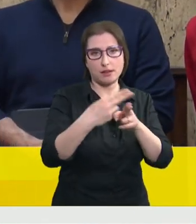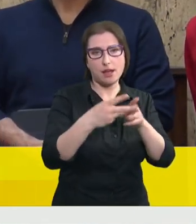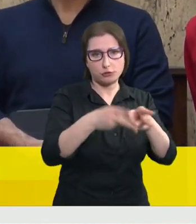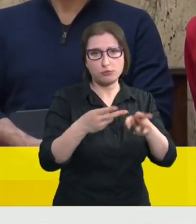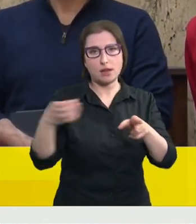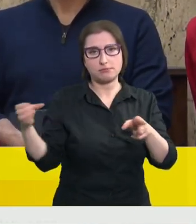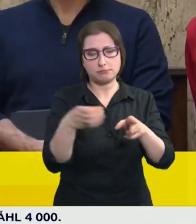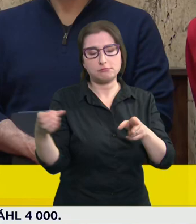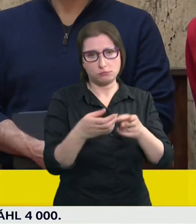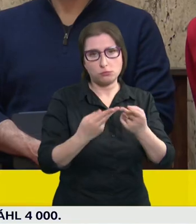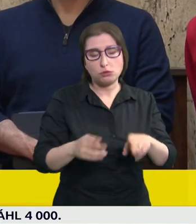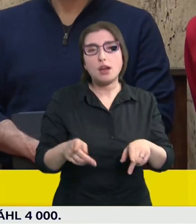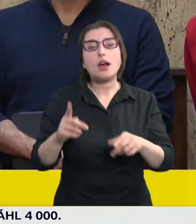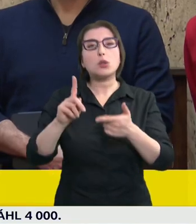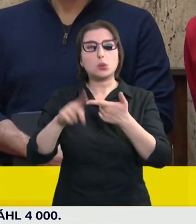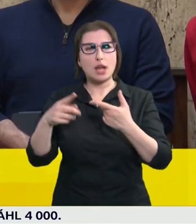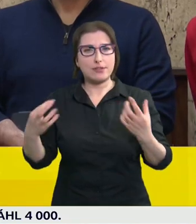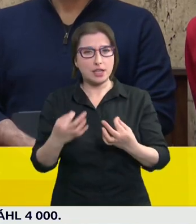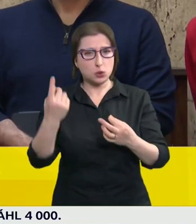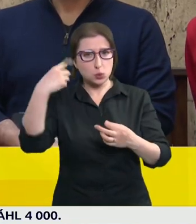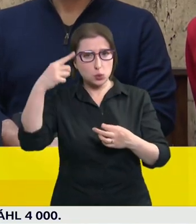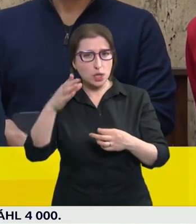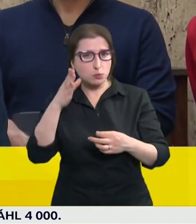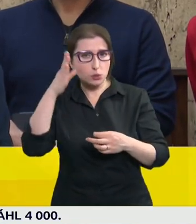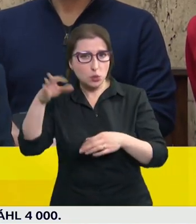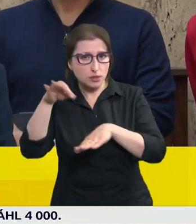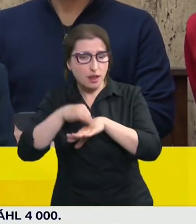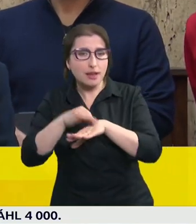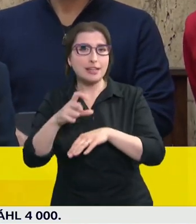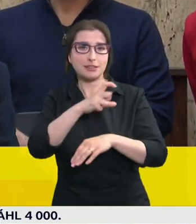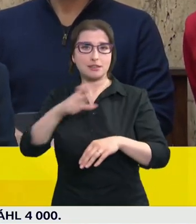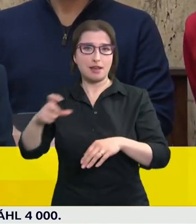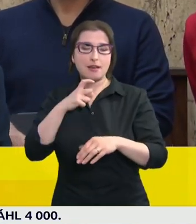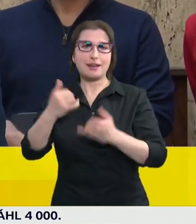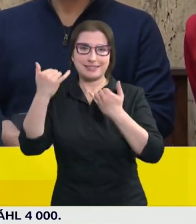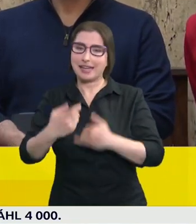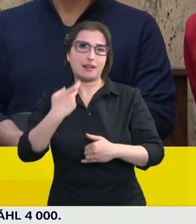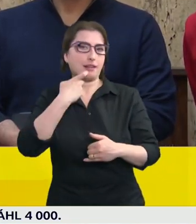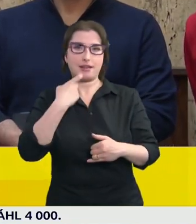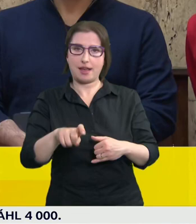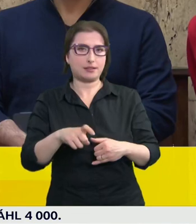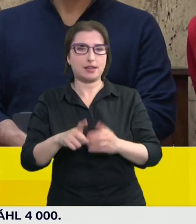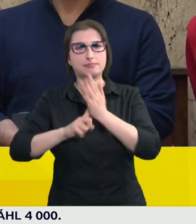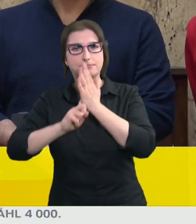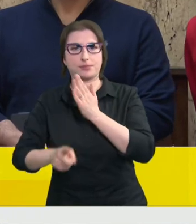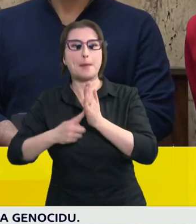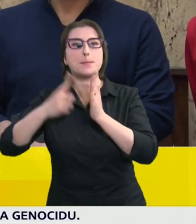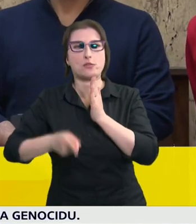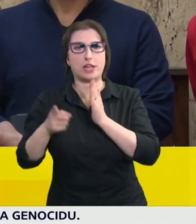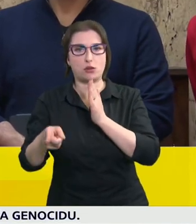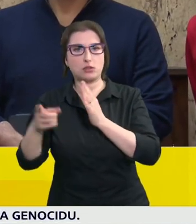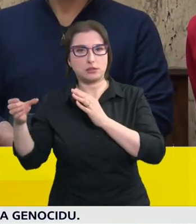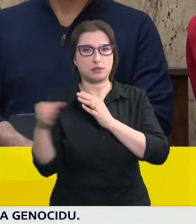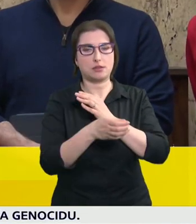Otázka těch mediků, stanovisko děkanů je jednoznačné, oni v tuto chvíli nechtějí nařizovat povinnost těm